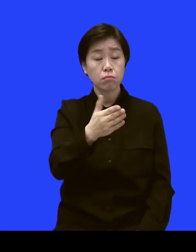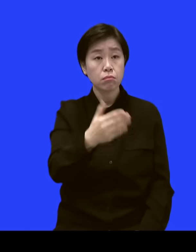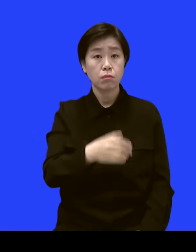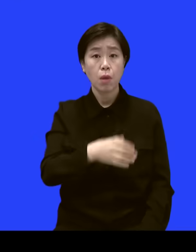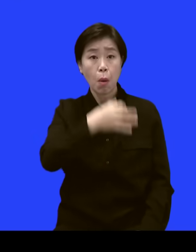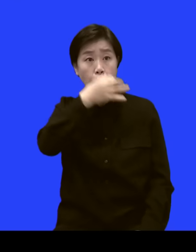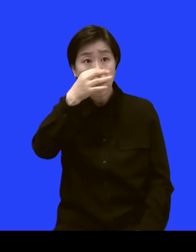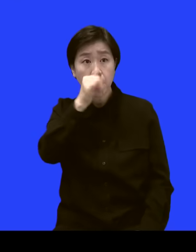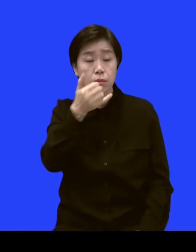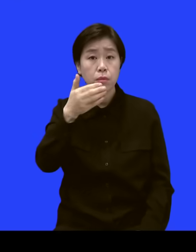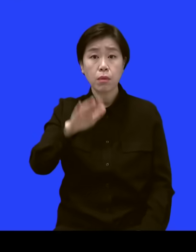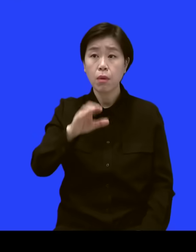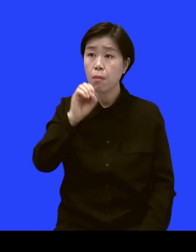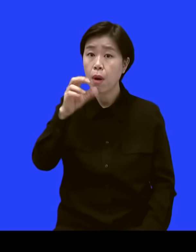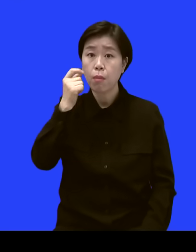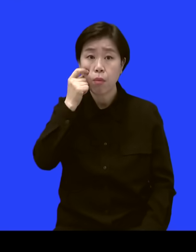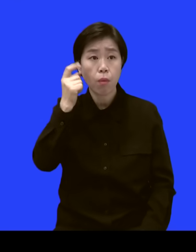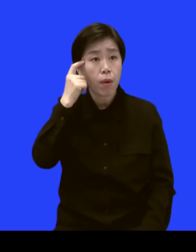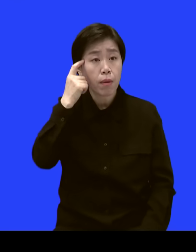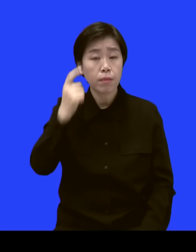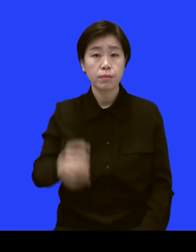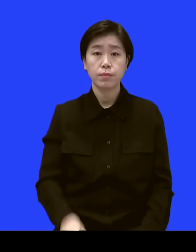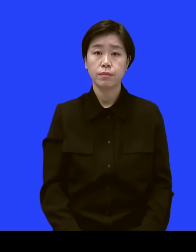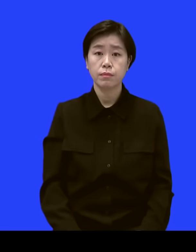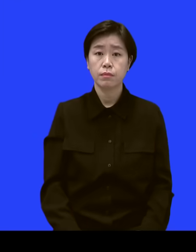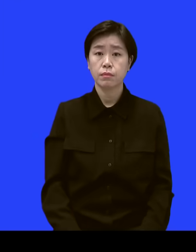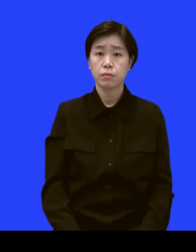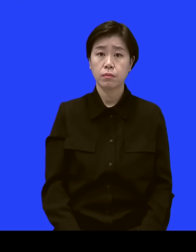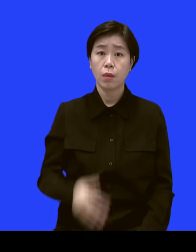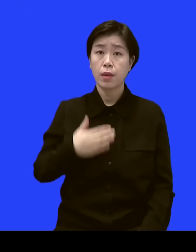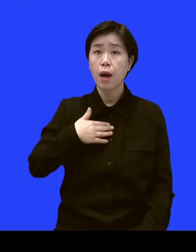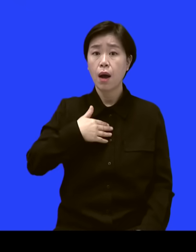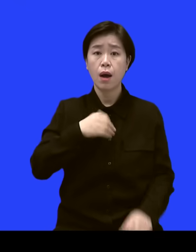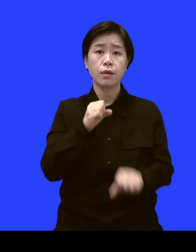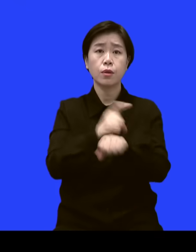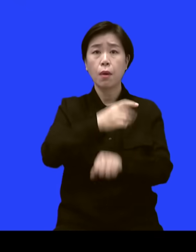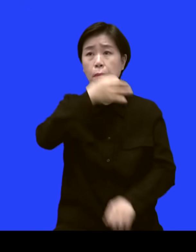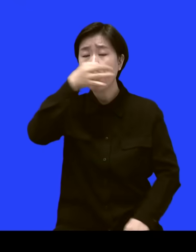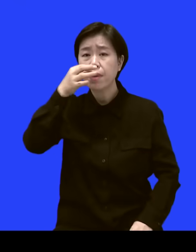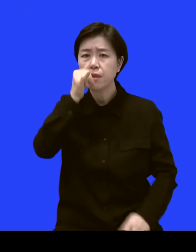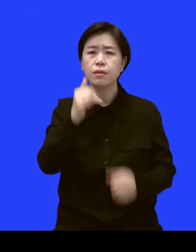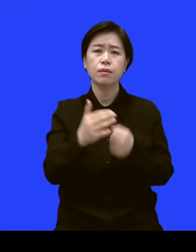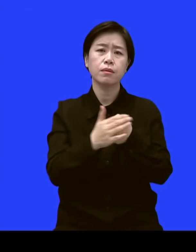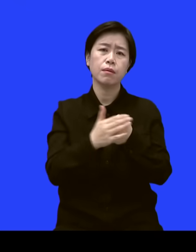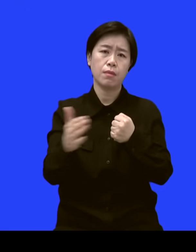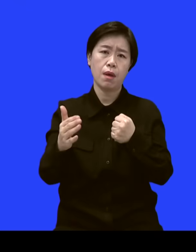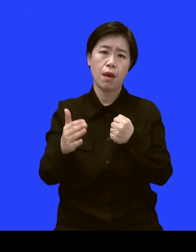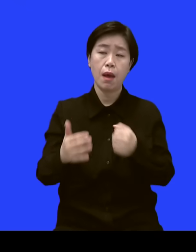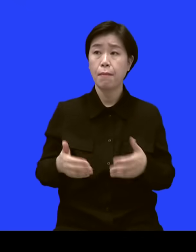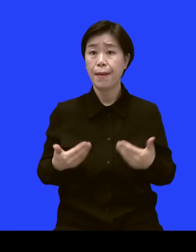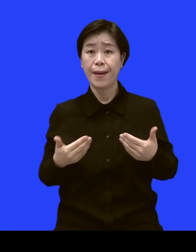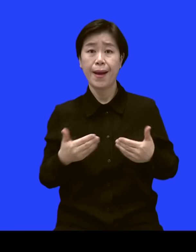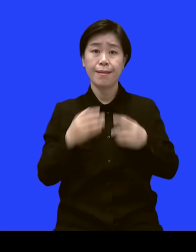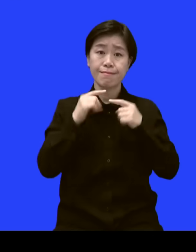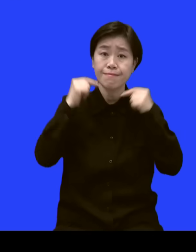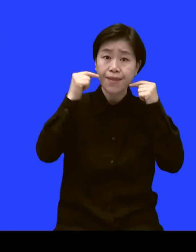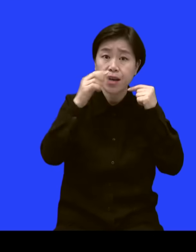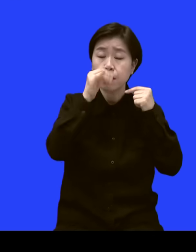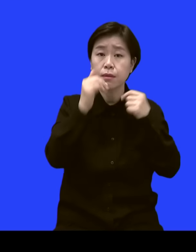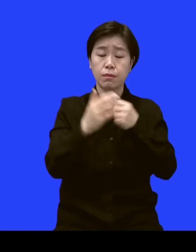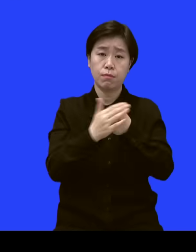못하셨을까? 밝으니까 못하죠. 오히려 네. 너무 밝기 때문에 진짜 나는 네, 사람들이 막상 저한테 기대하는